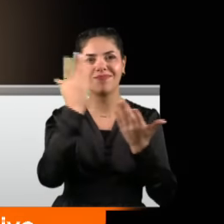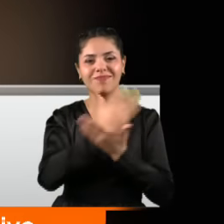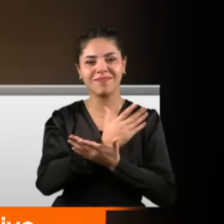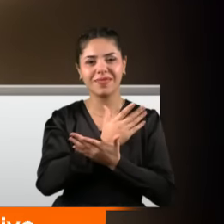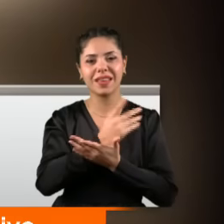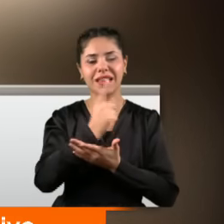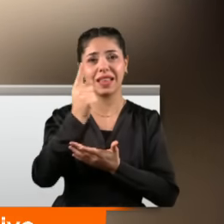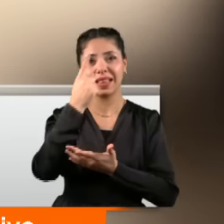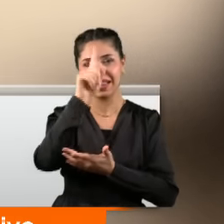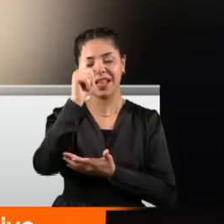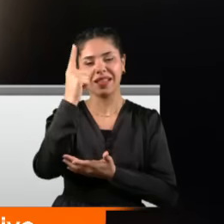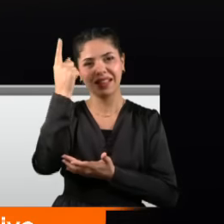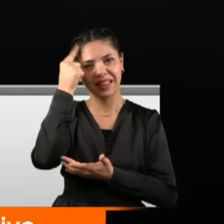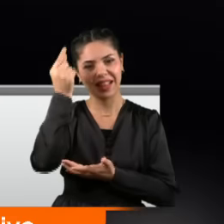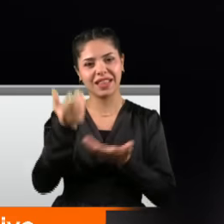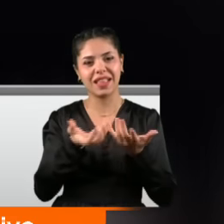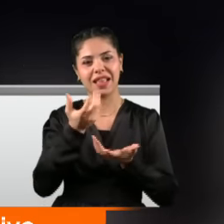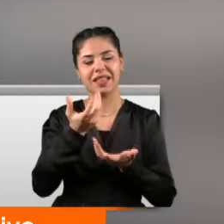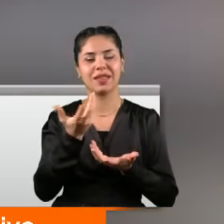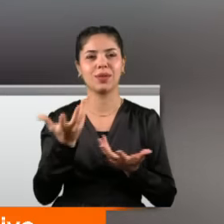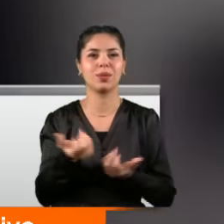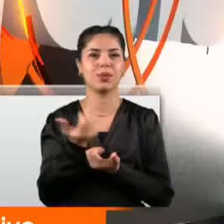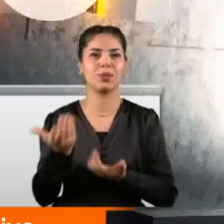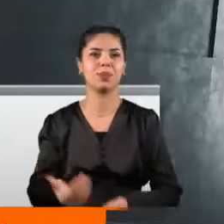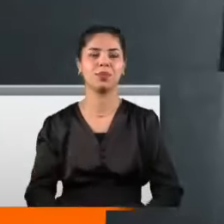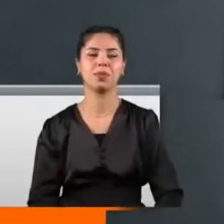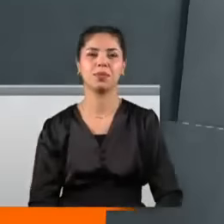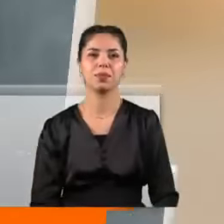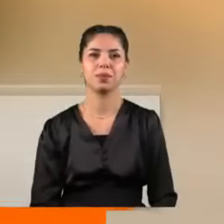sadece saçlarına mal oldu.